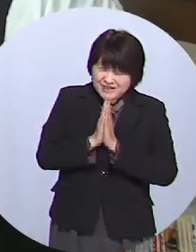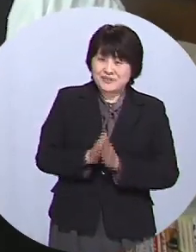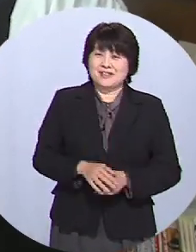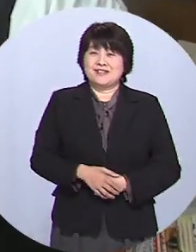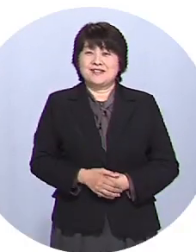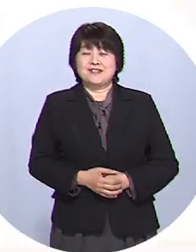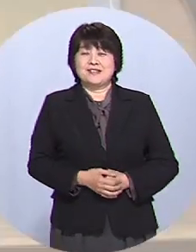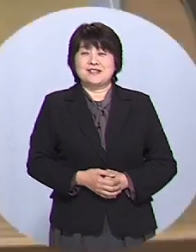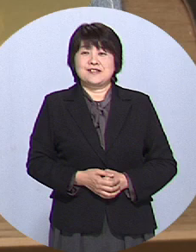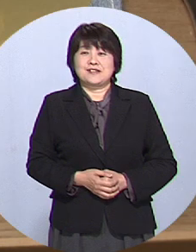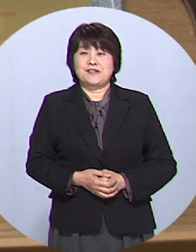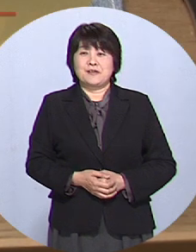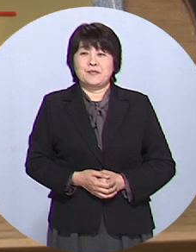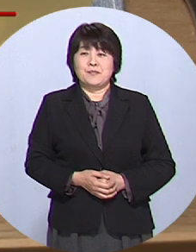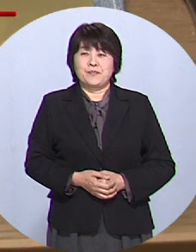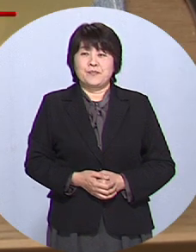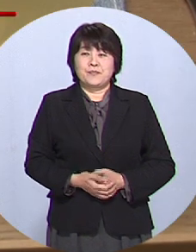ます。